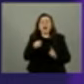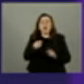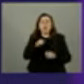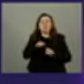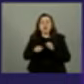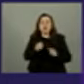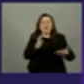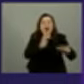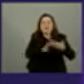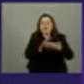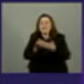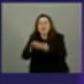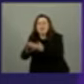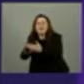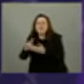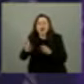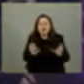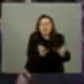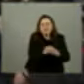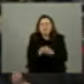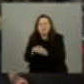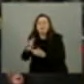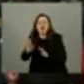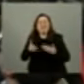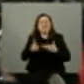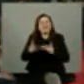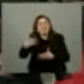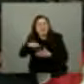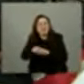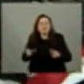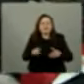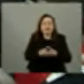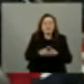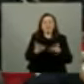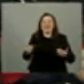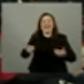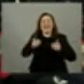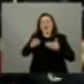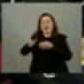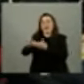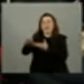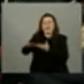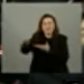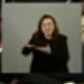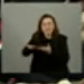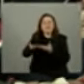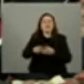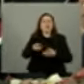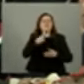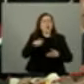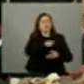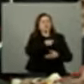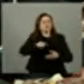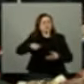κύριο Τσίπρα. Δεν διαμορφώνεται συνεπώς ένα βέβαιο πλαίσιο μιας επόμενης εσωκομματικής αναμέτρησης